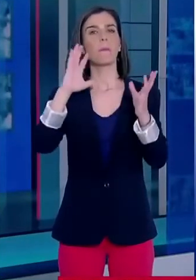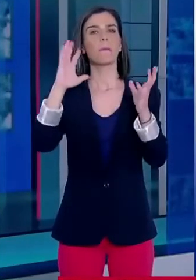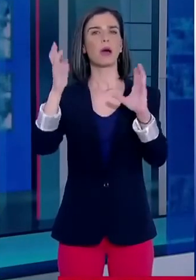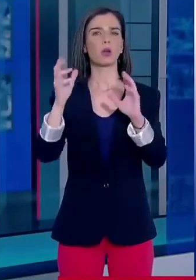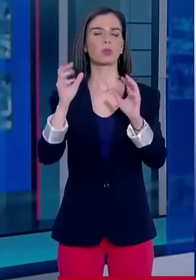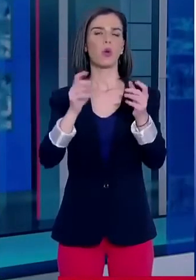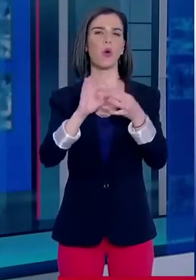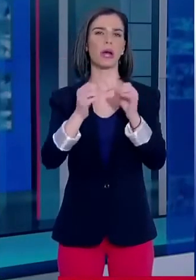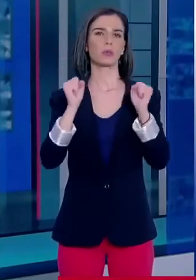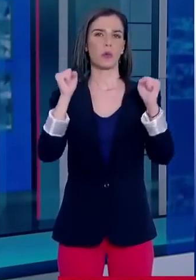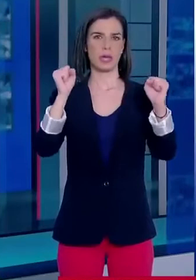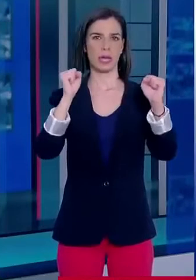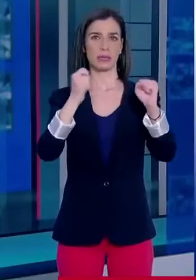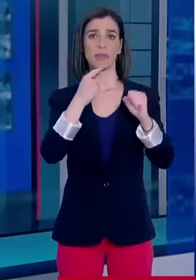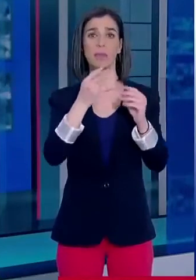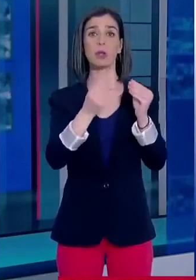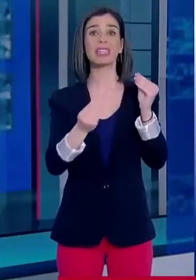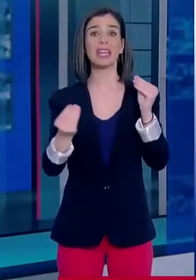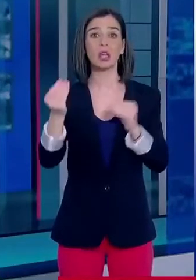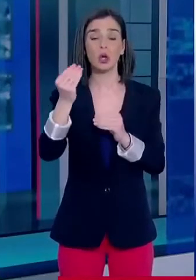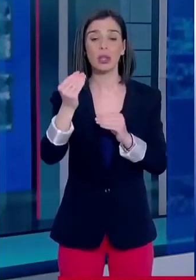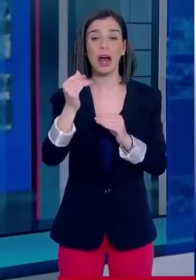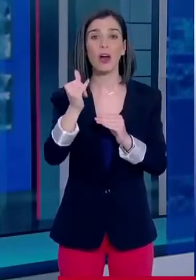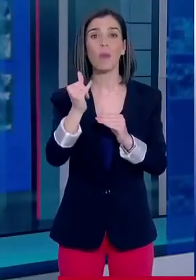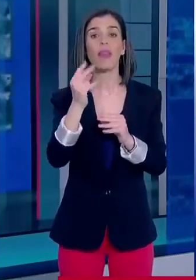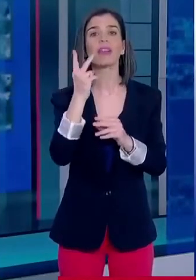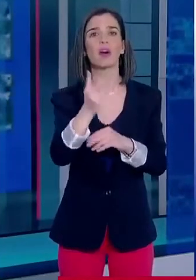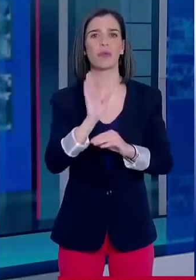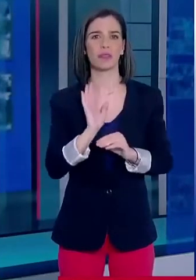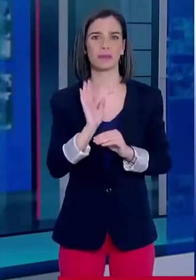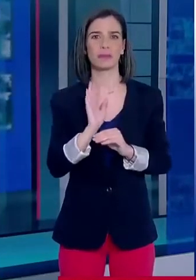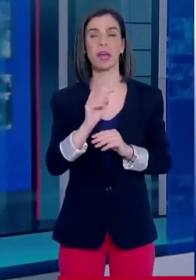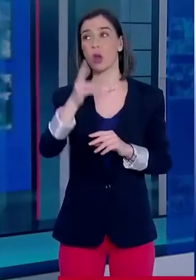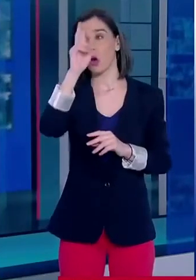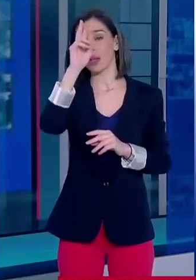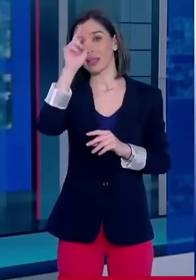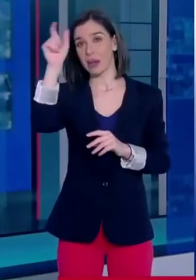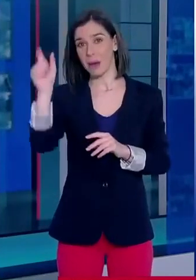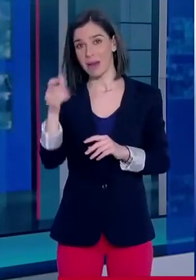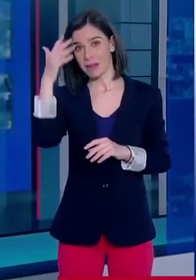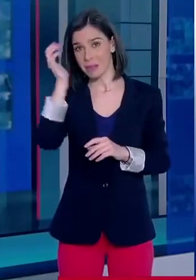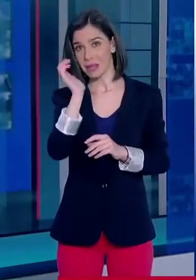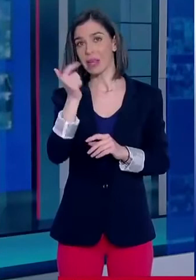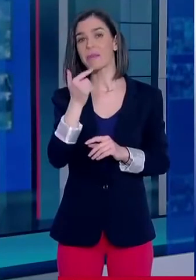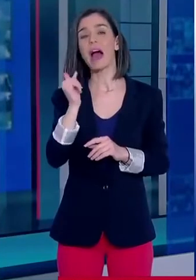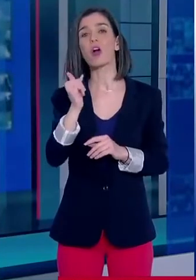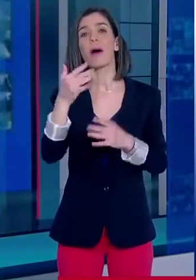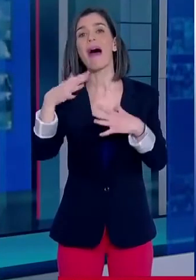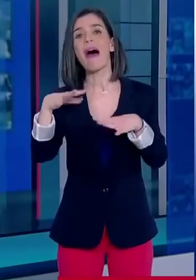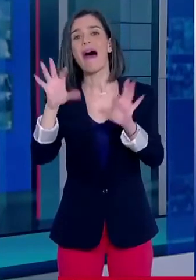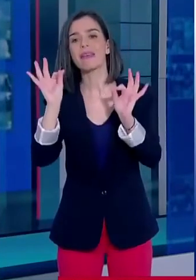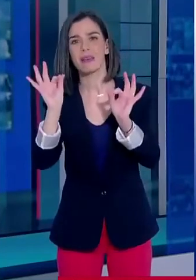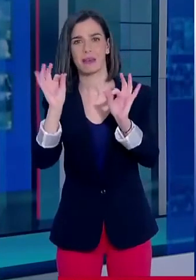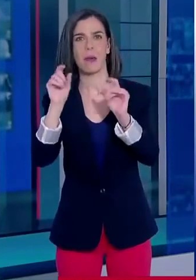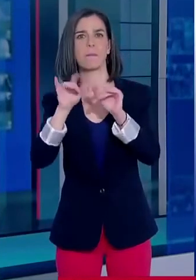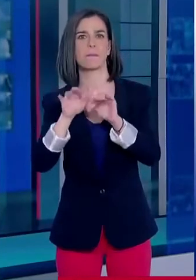Υγείας δήλωσε πρόσφατα ότι τα χειρότερα είναι ακόμη μπροστά μας. Ενώ η Γερμανίδα Καγκελάριος προειδοποίησε ότι βρισκόμαστε ακόμη στην αρχή της